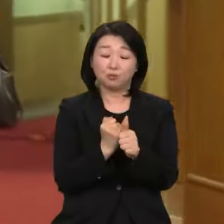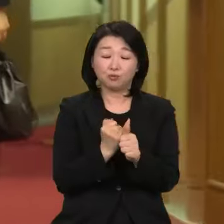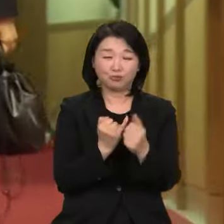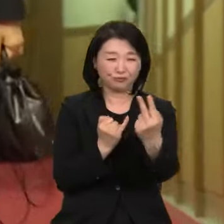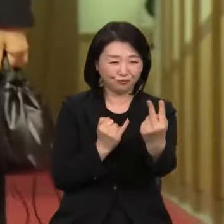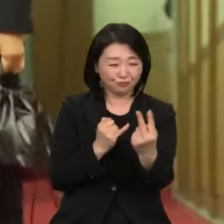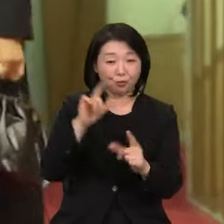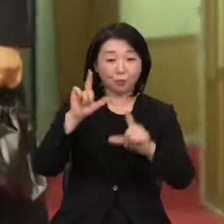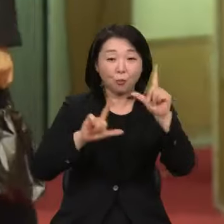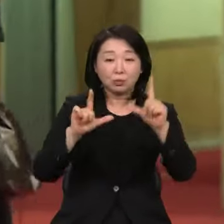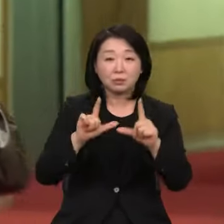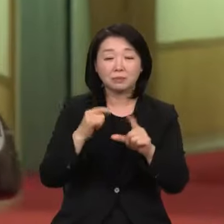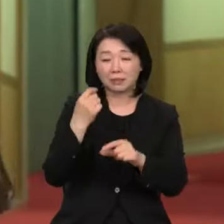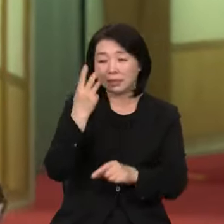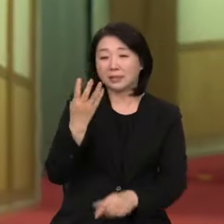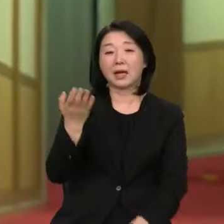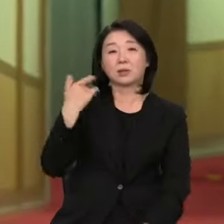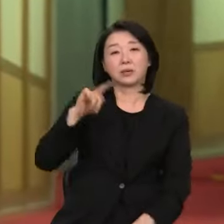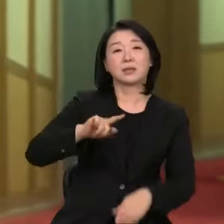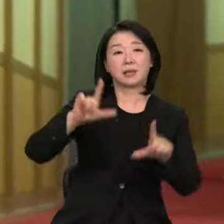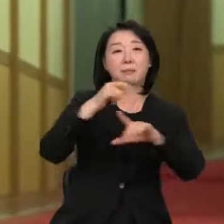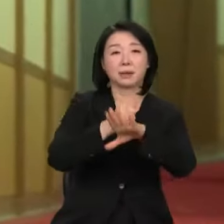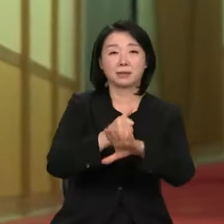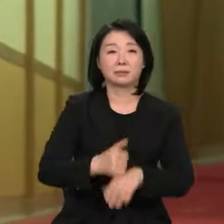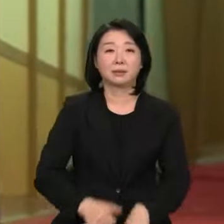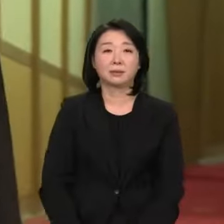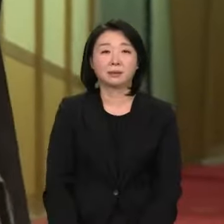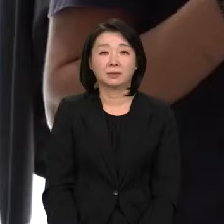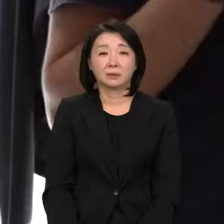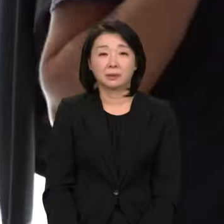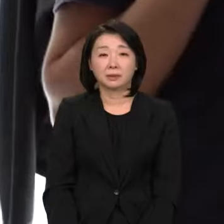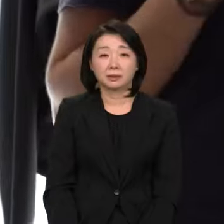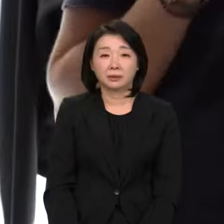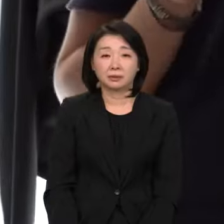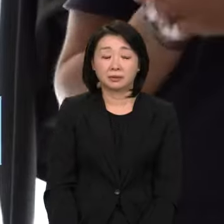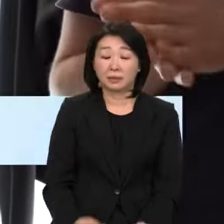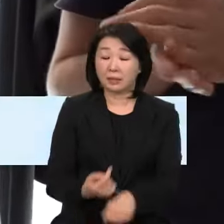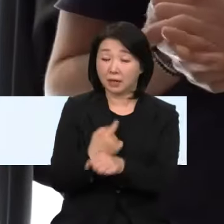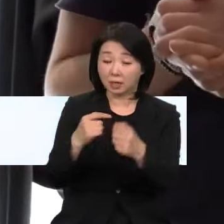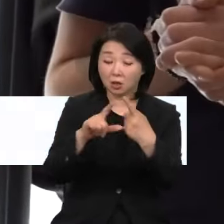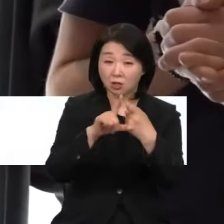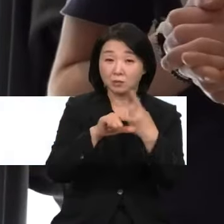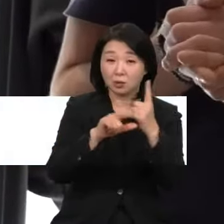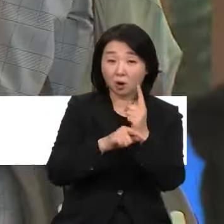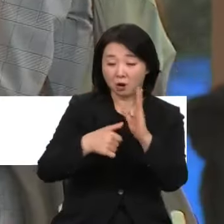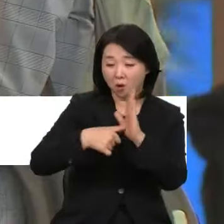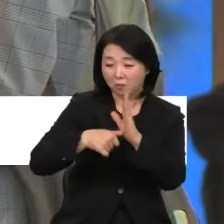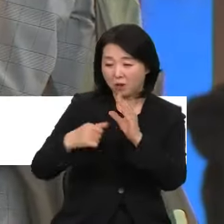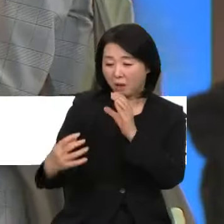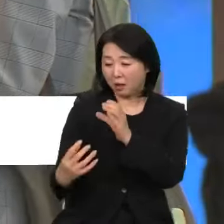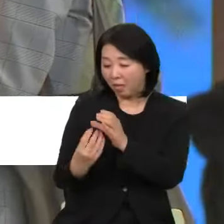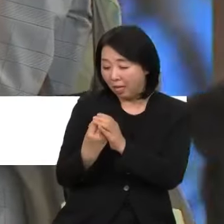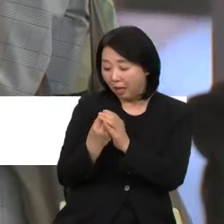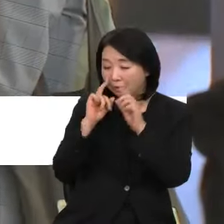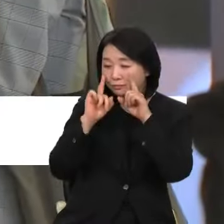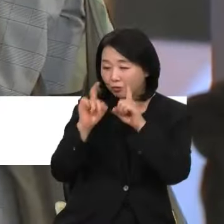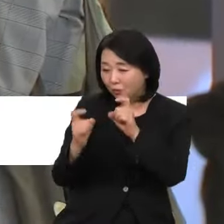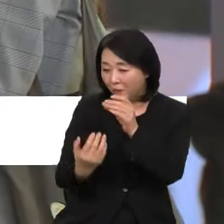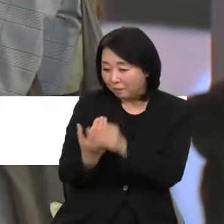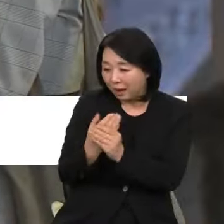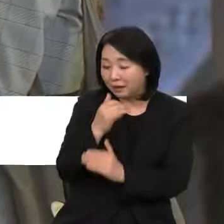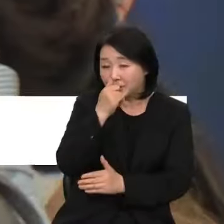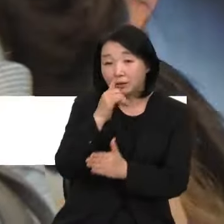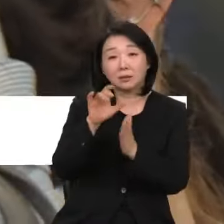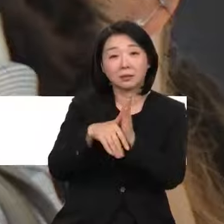모습을 보인 건 4개월 전 이날이 마지막입니다. 지난해 11월 명품 가방 수수 의혹이 불거진 뒤